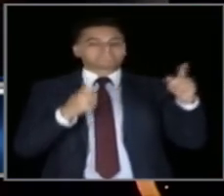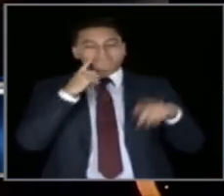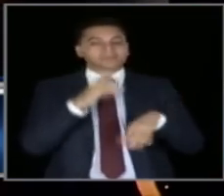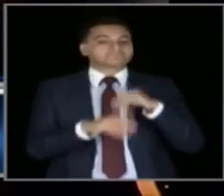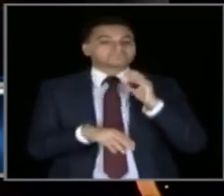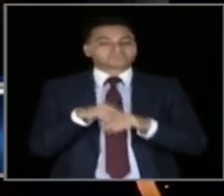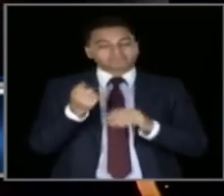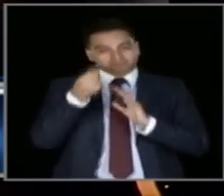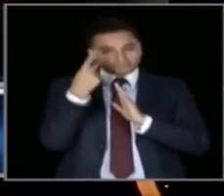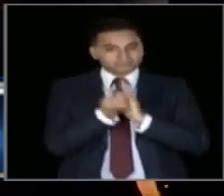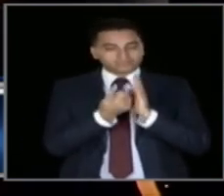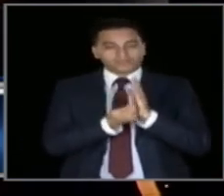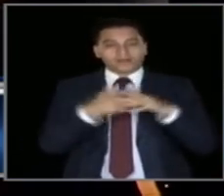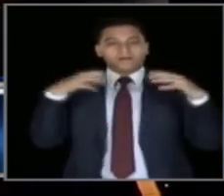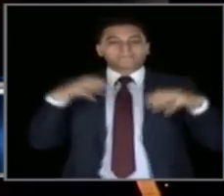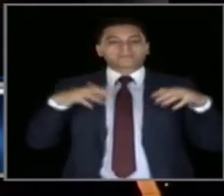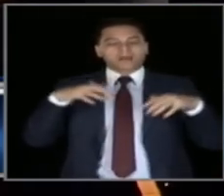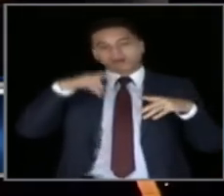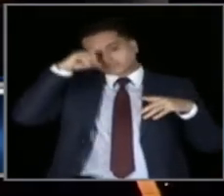هو اللي ألف أمطار صيفية